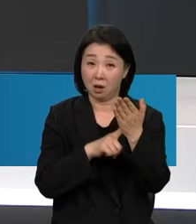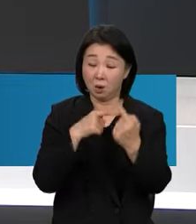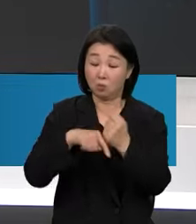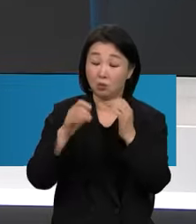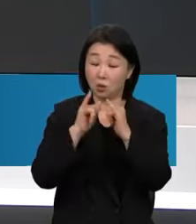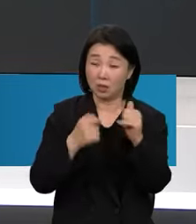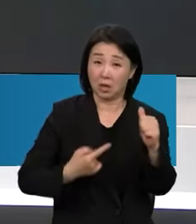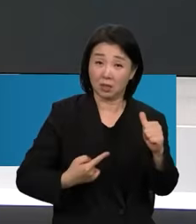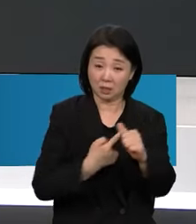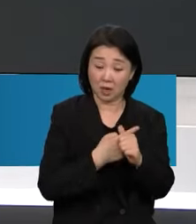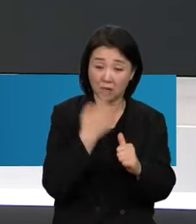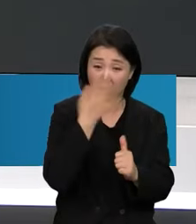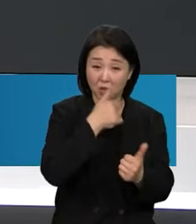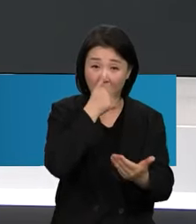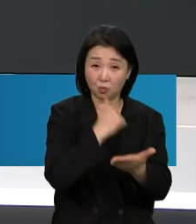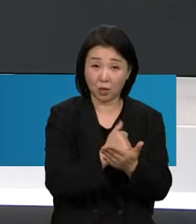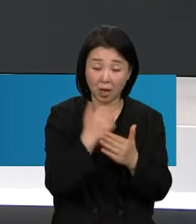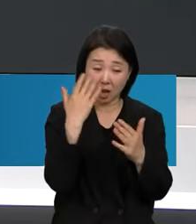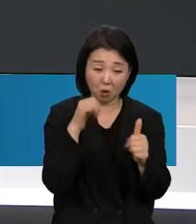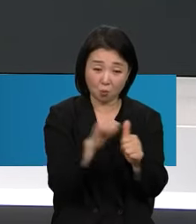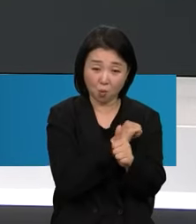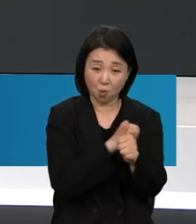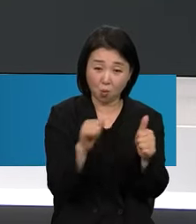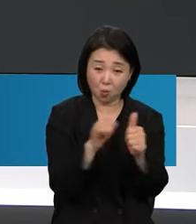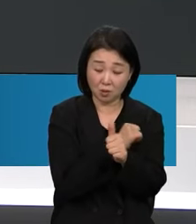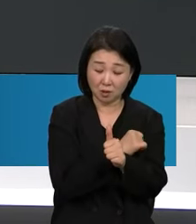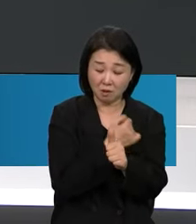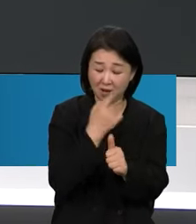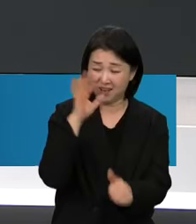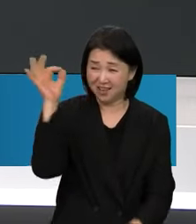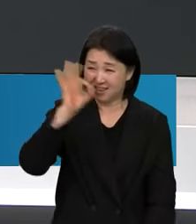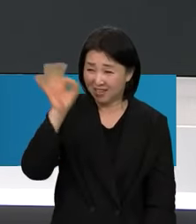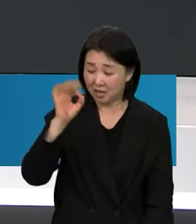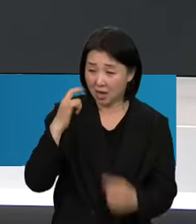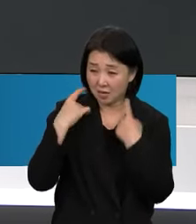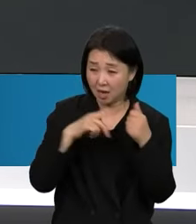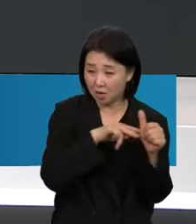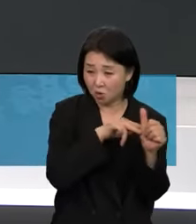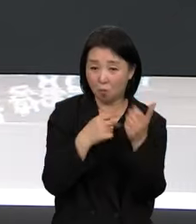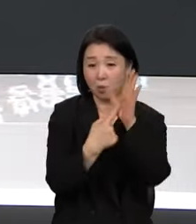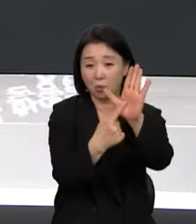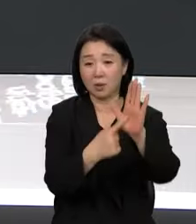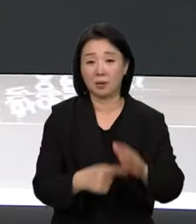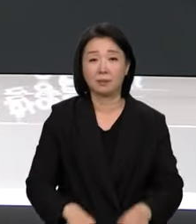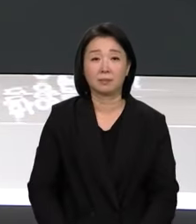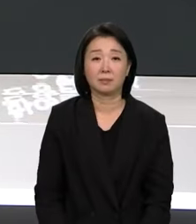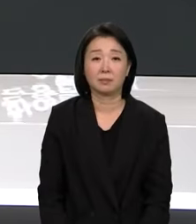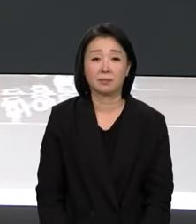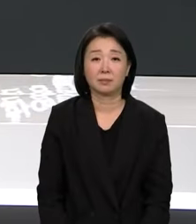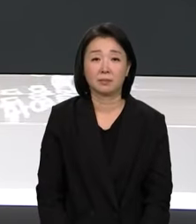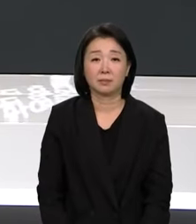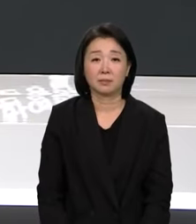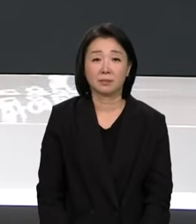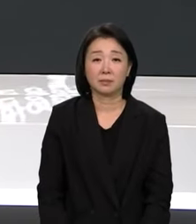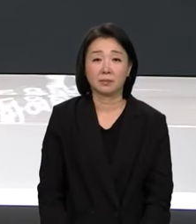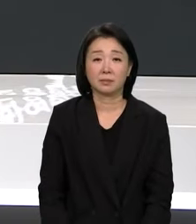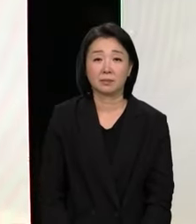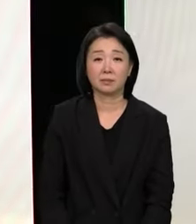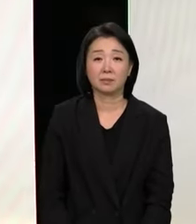자는 살인이나 성범죄 학교 폭력 가해자 등을 찾아서 신상을 공개하겠다고 했습니다 김희란 기자가